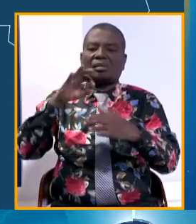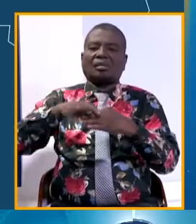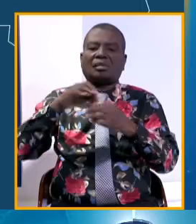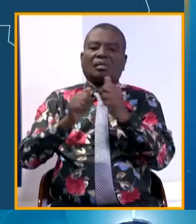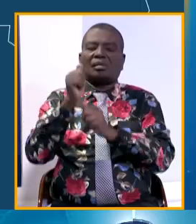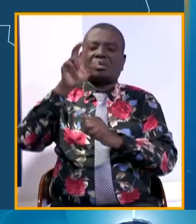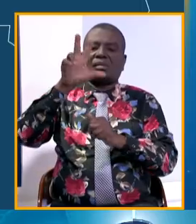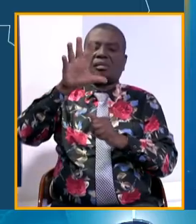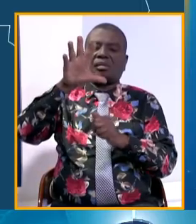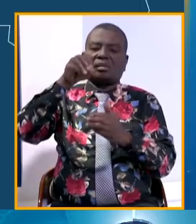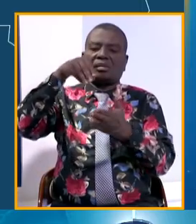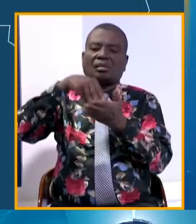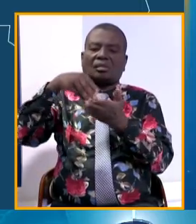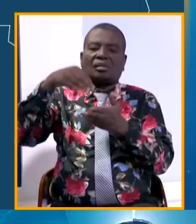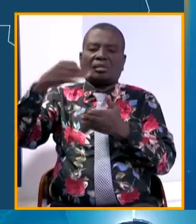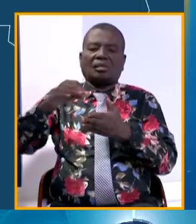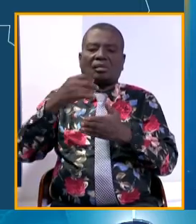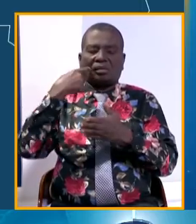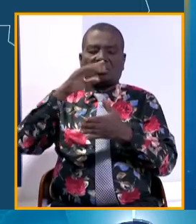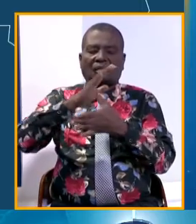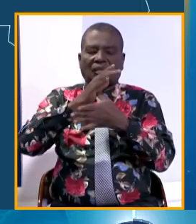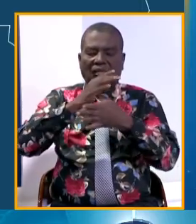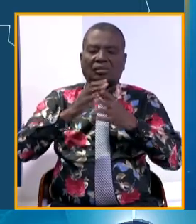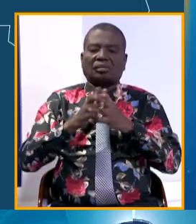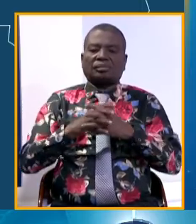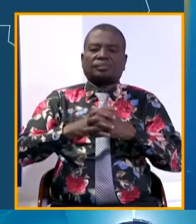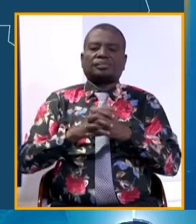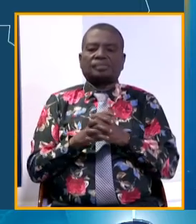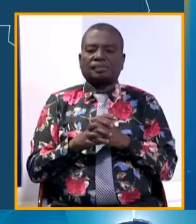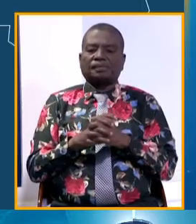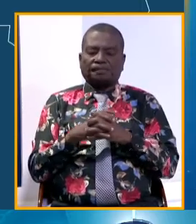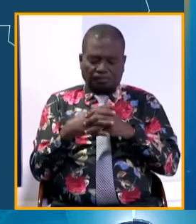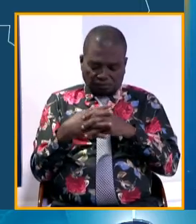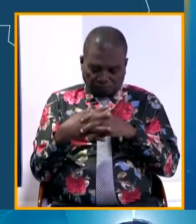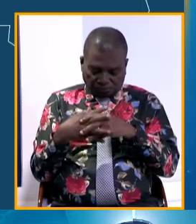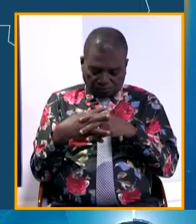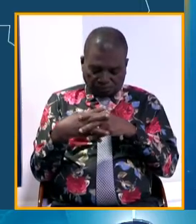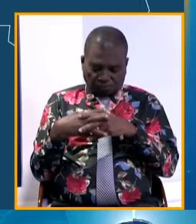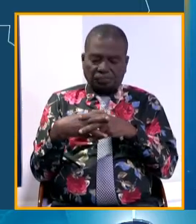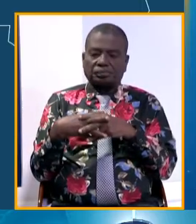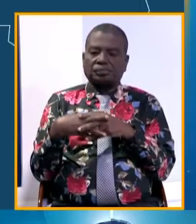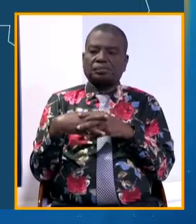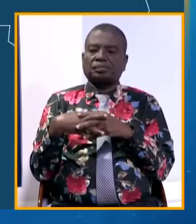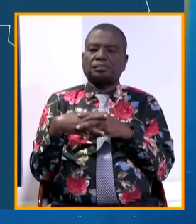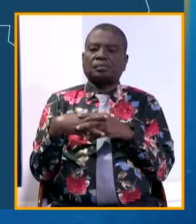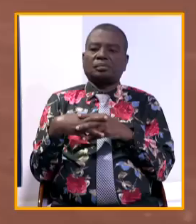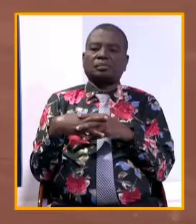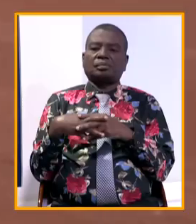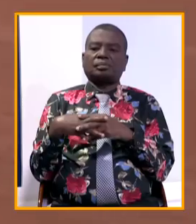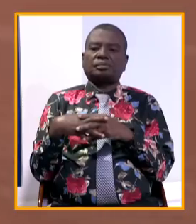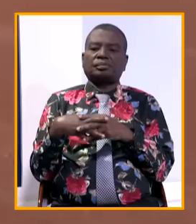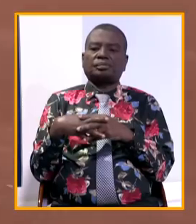50 milliards de francs CFA. Les précisions dans ce reportage de Kader Sogodogo de RTI Bouaké.